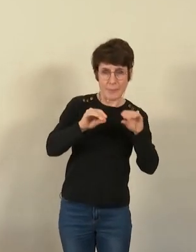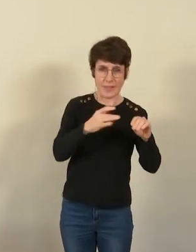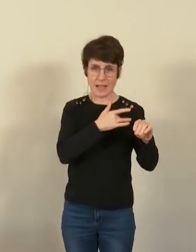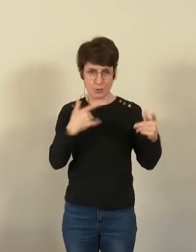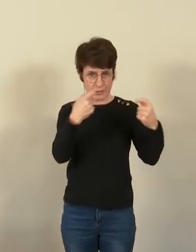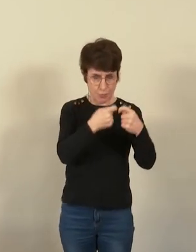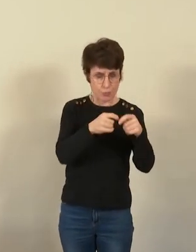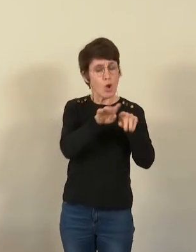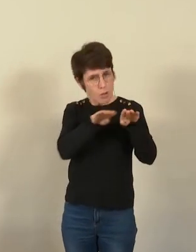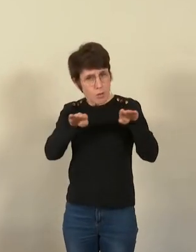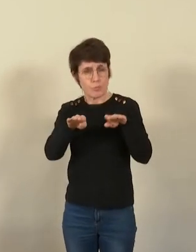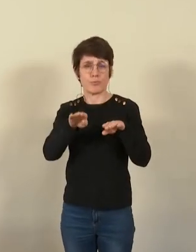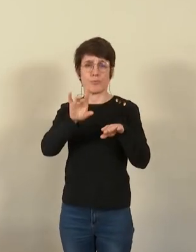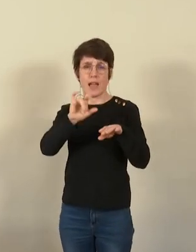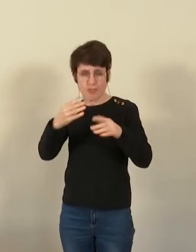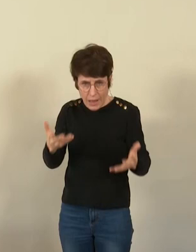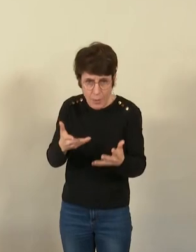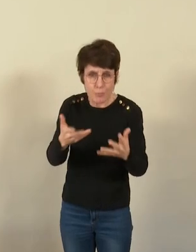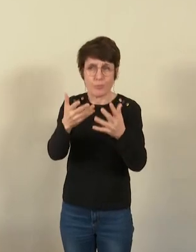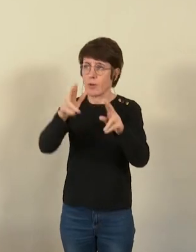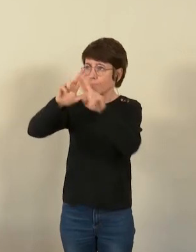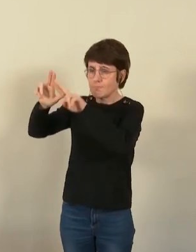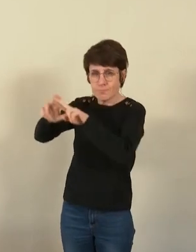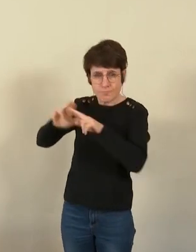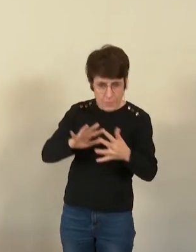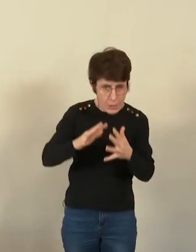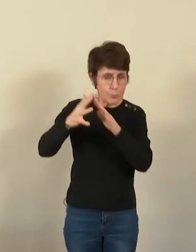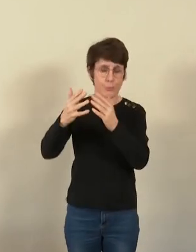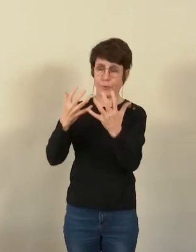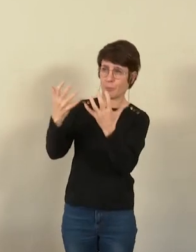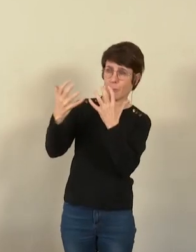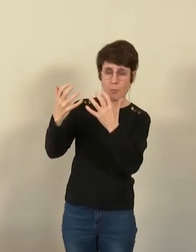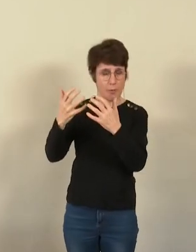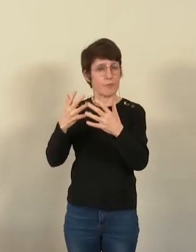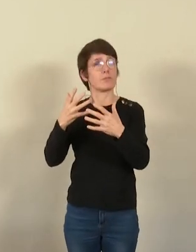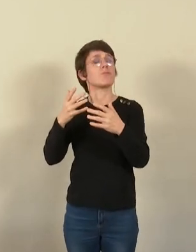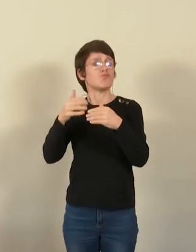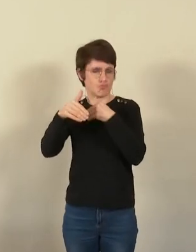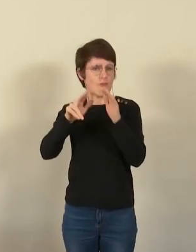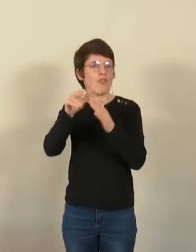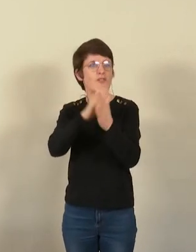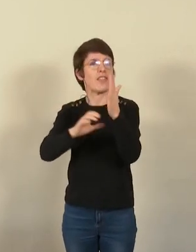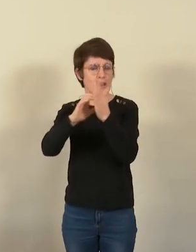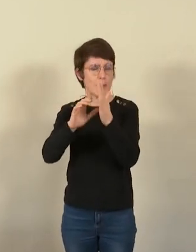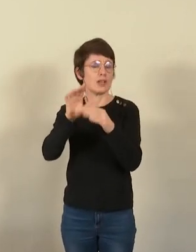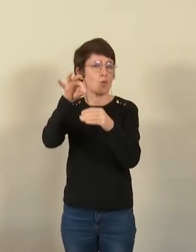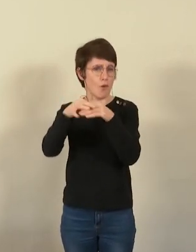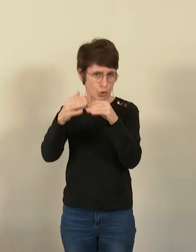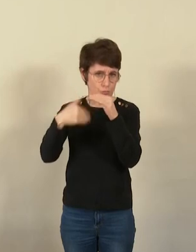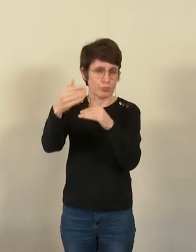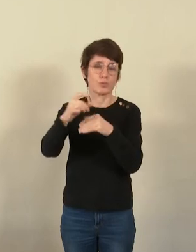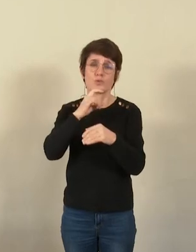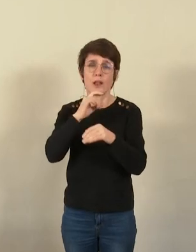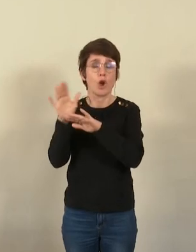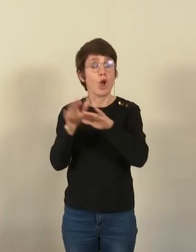logement social par le soutien à la réhabilitation et une délibération à venir en frera état par des exigences portées sur la